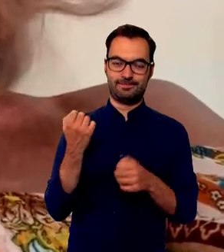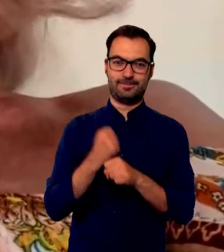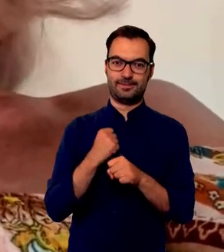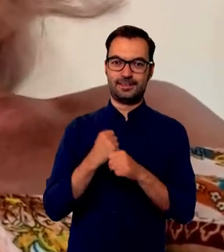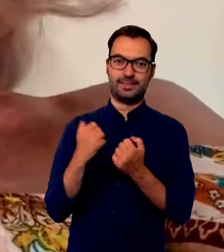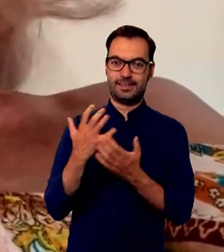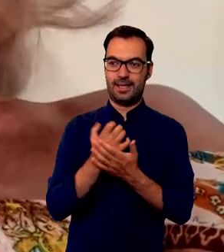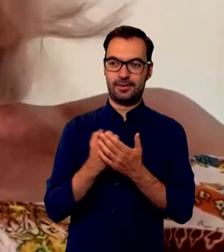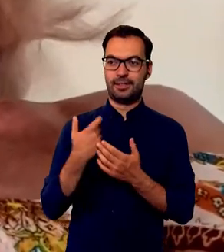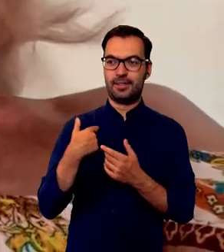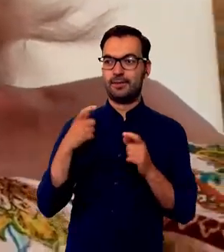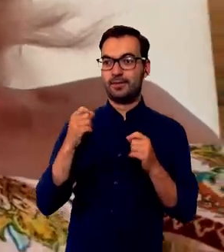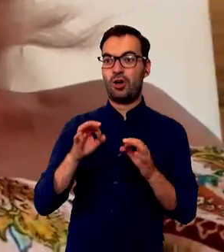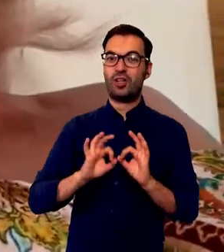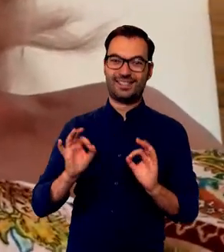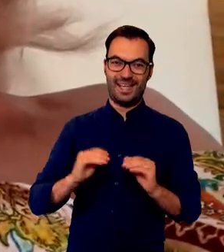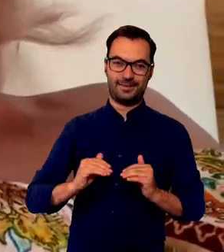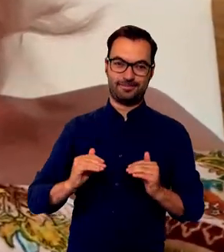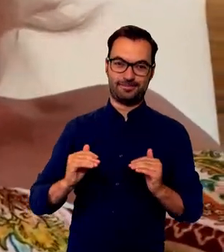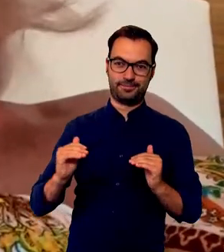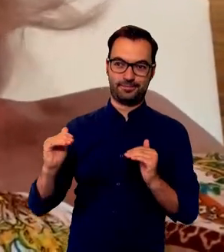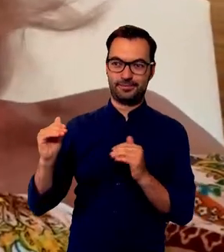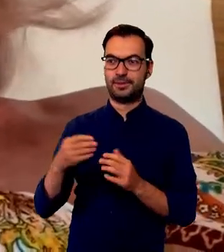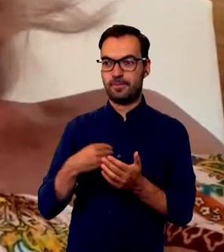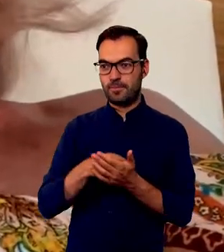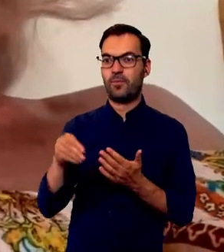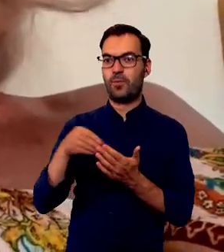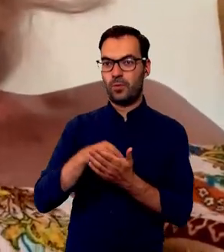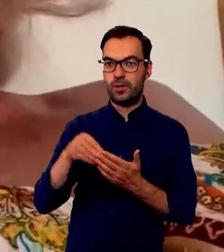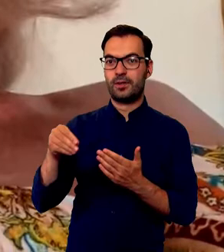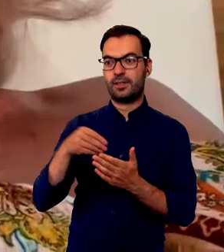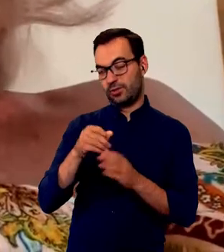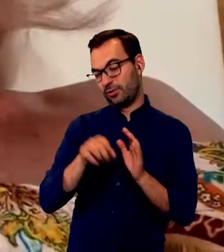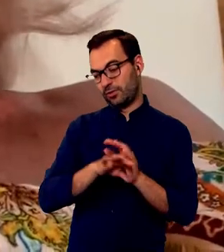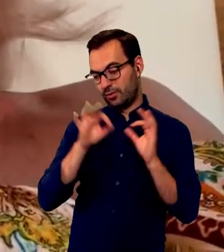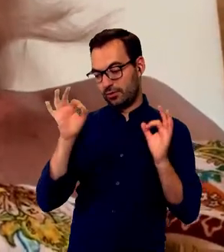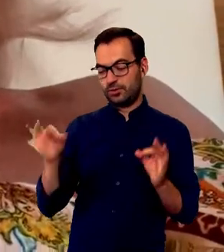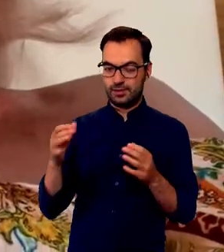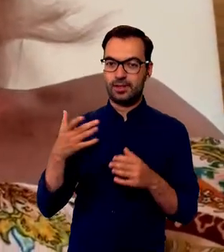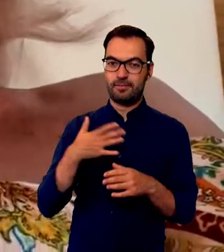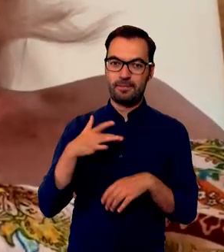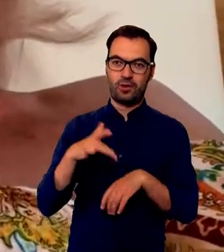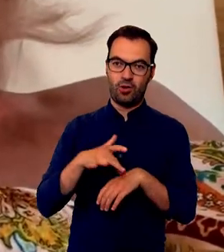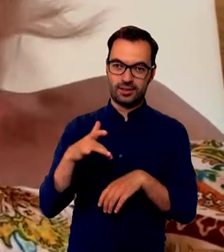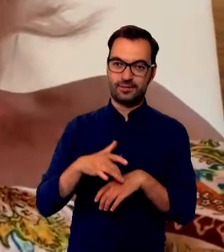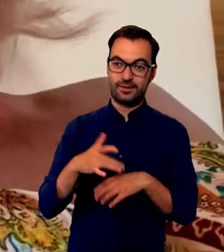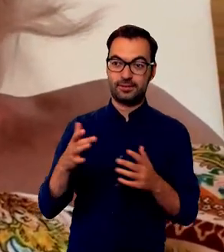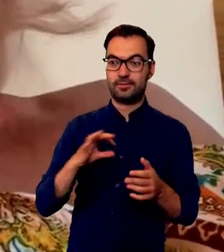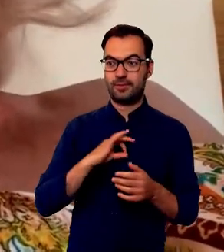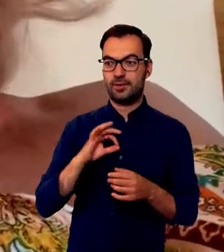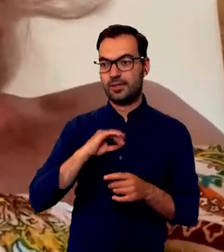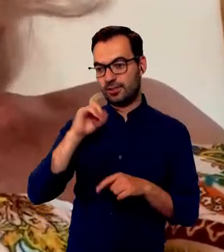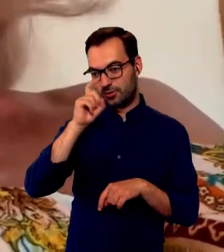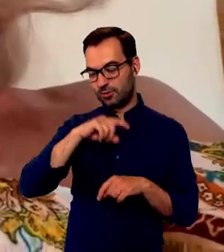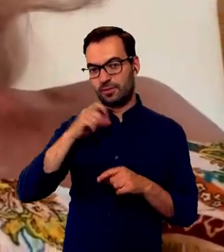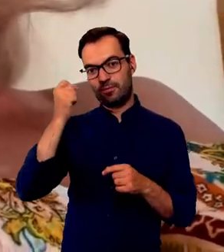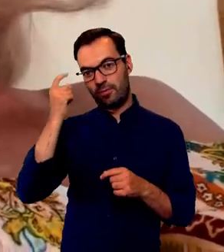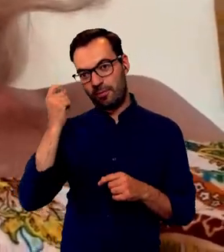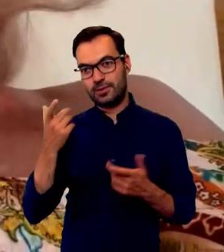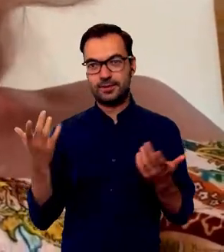uwagę, że zaczynałam od zera i płaciłam i płacę do dzisiaj konsekwencje bardzo często moich złych